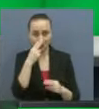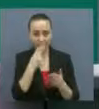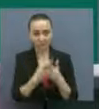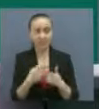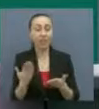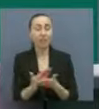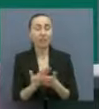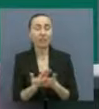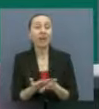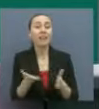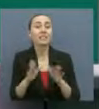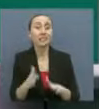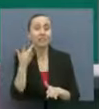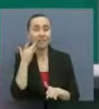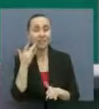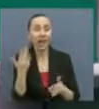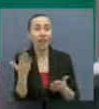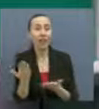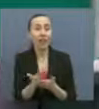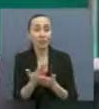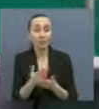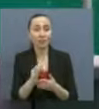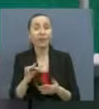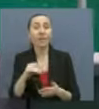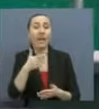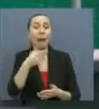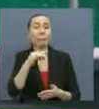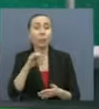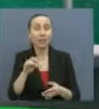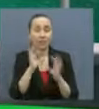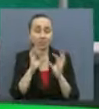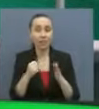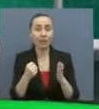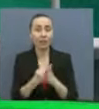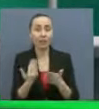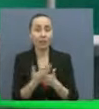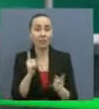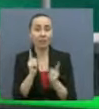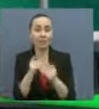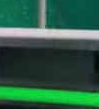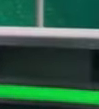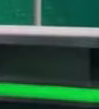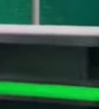новости и оставайтесь в курсе событий. С вами была Жамал Габдуллина. До скорых встреч в эфире.